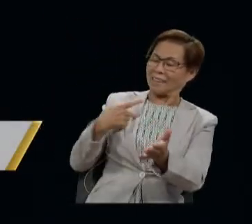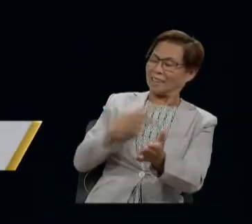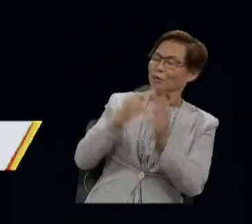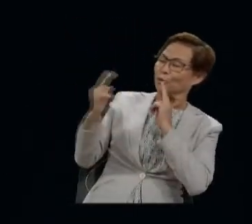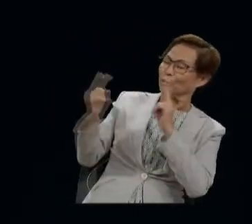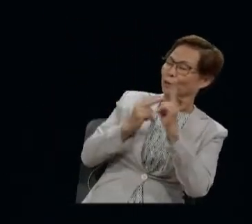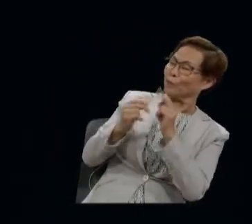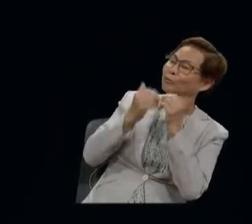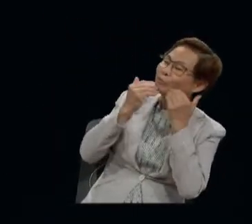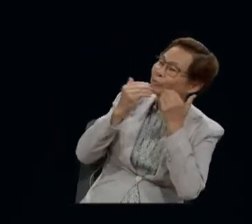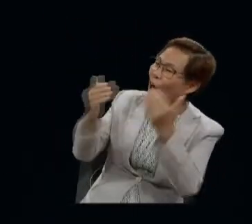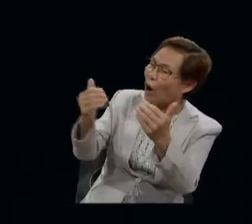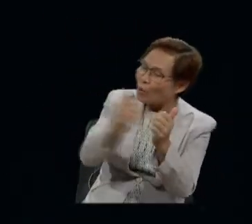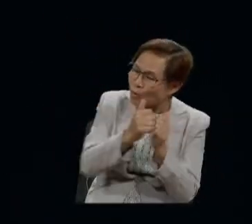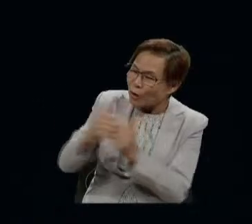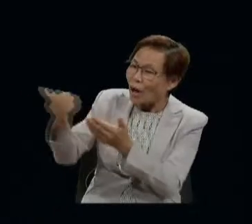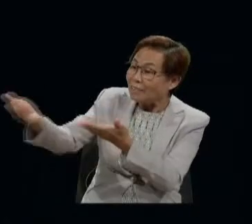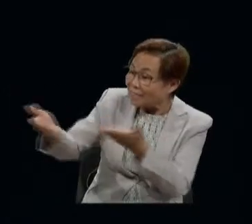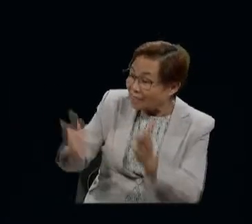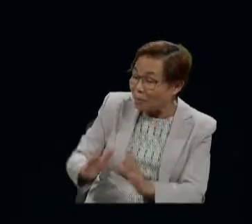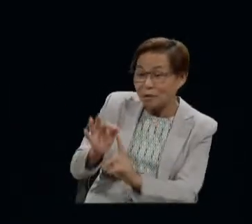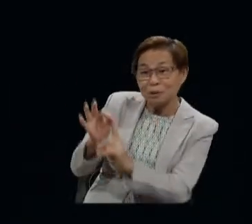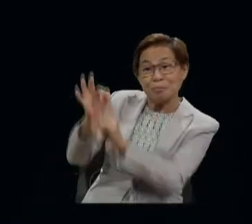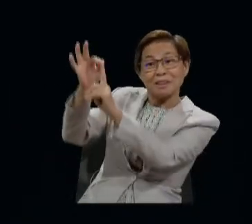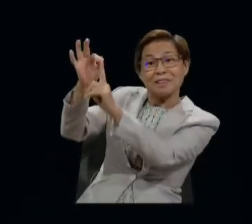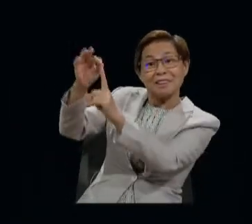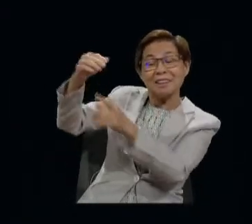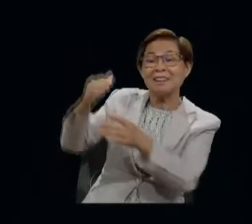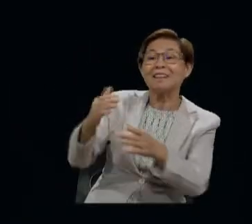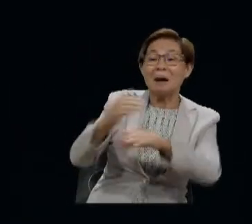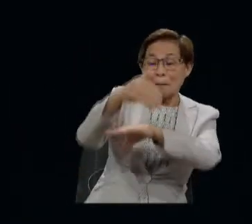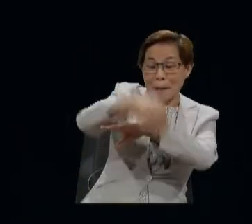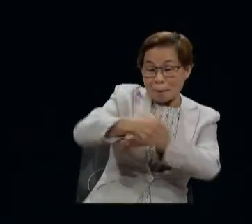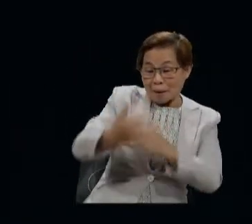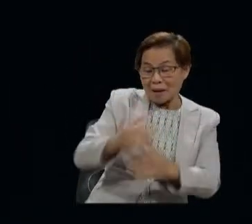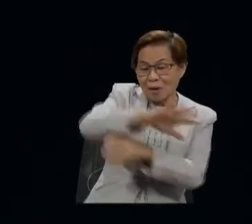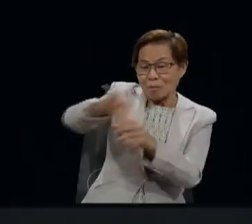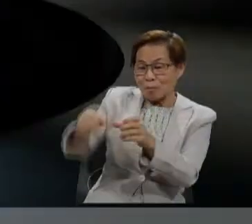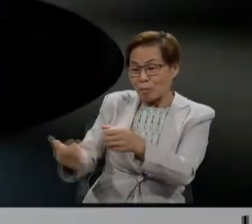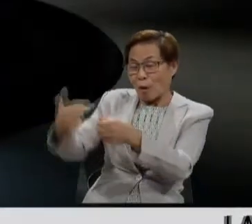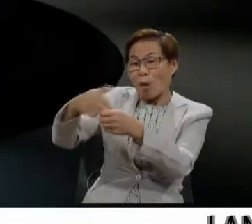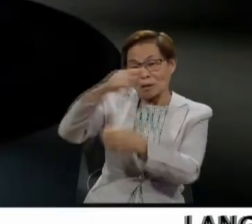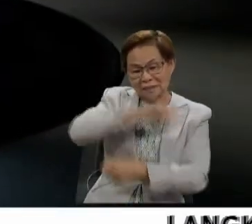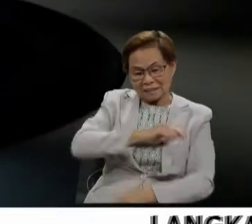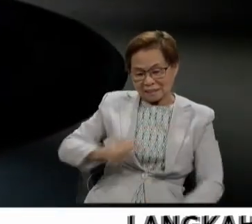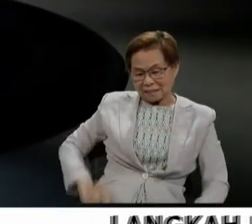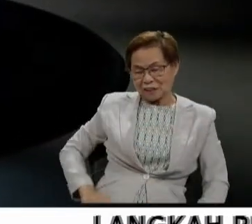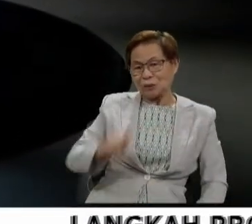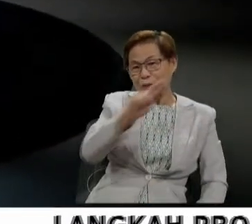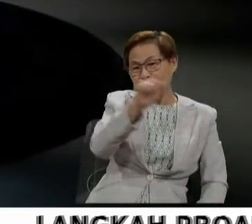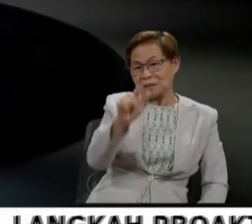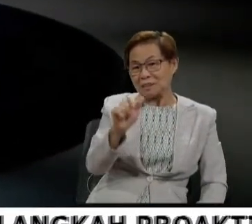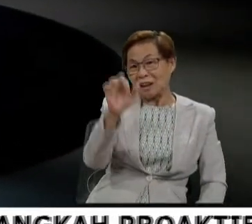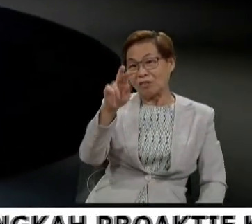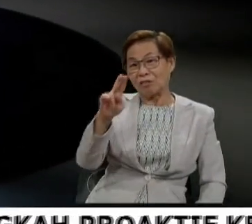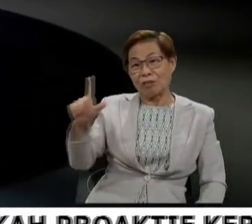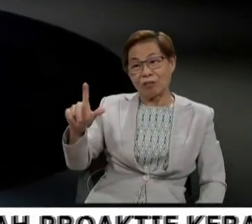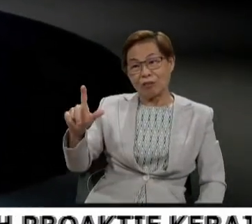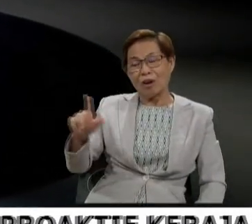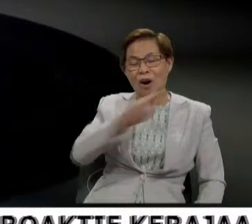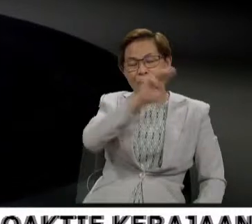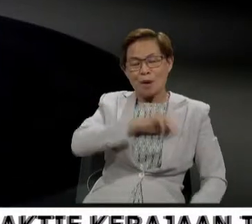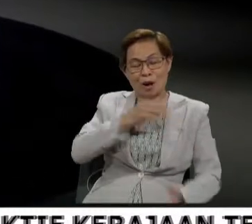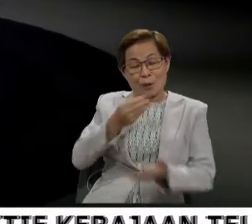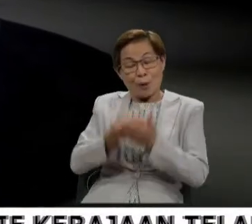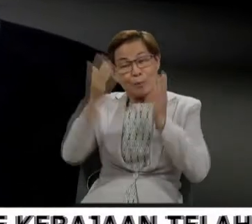kasih atas kebersamaan tetamu yang istimewa malam ini di inklusif iaitu yang berhormat Senator Tengku Datuk Seri utama zafr t Abdul Aziz Menteri